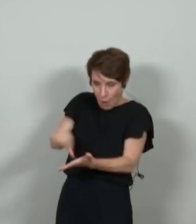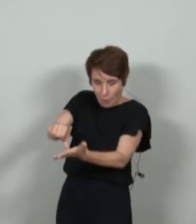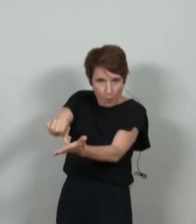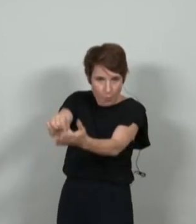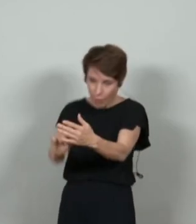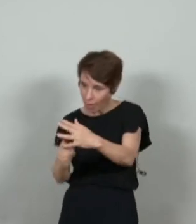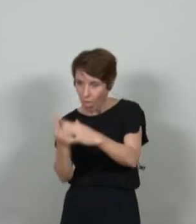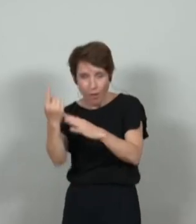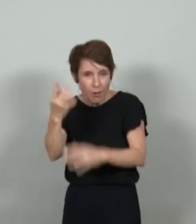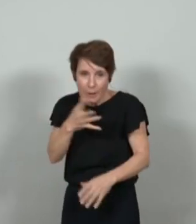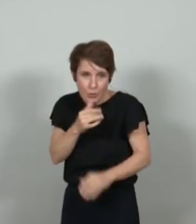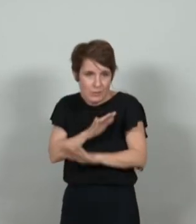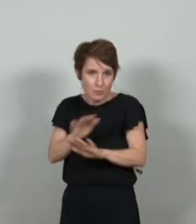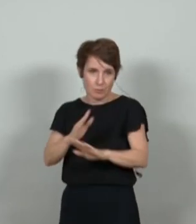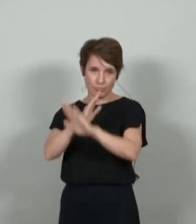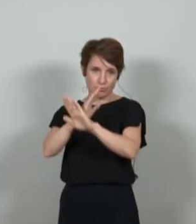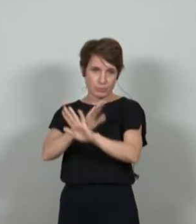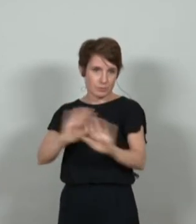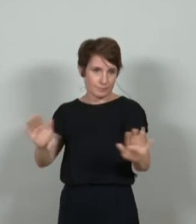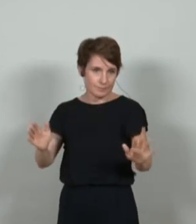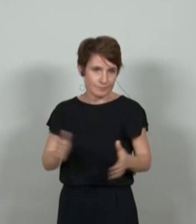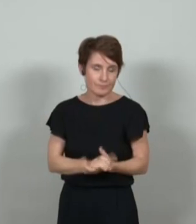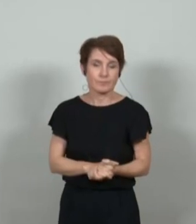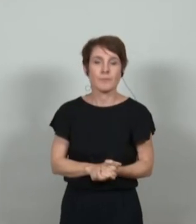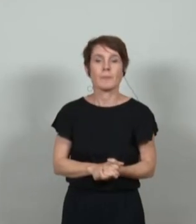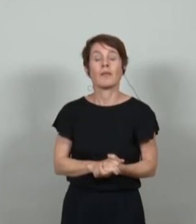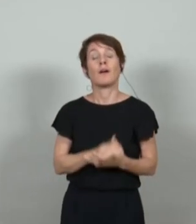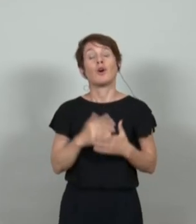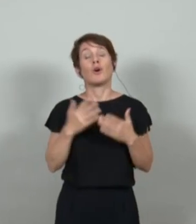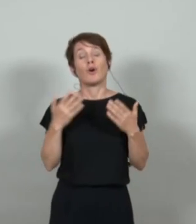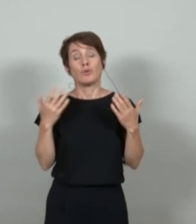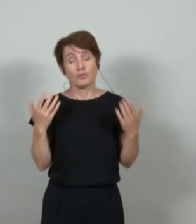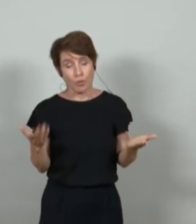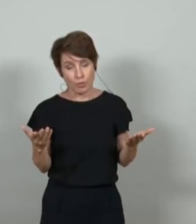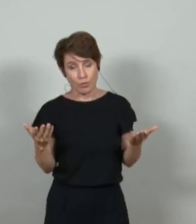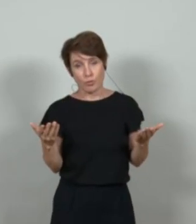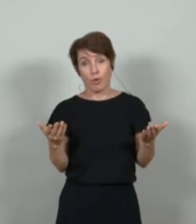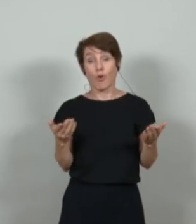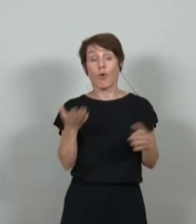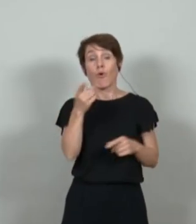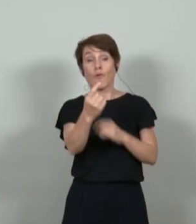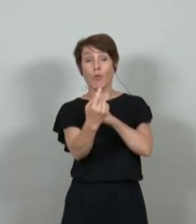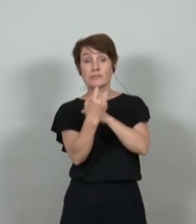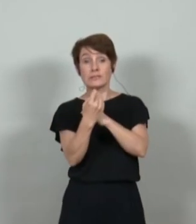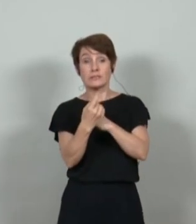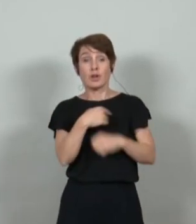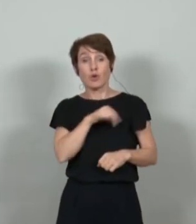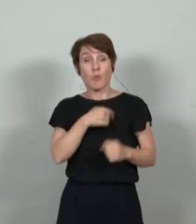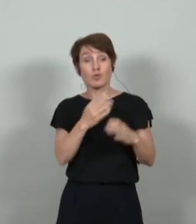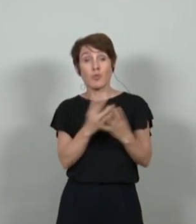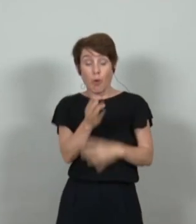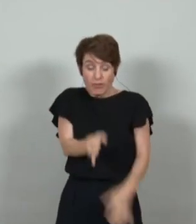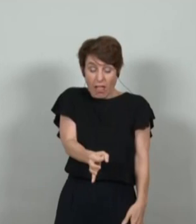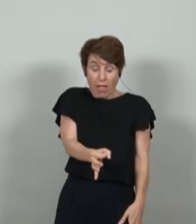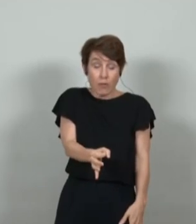compactés et totalement mort donc sur la sur le sur cette ambition toute petite elle est elle est modeste mais elle est résolu